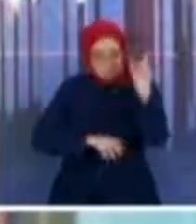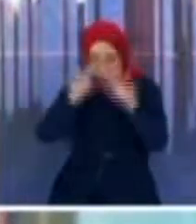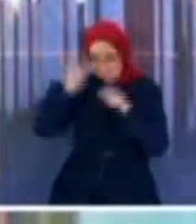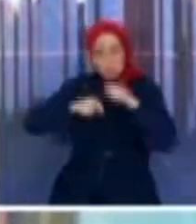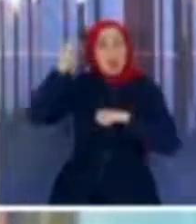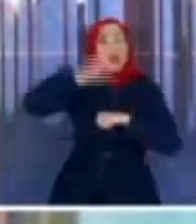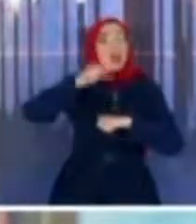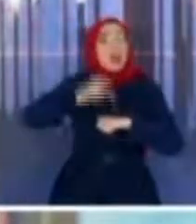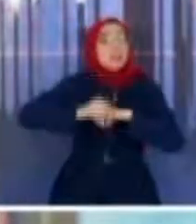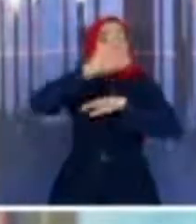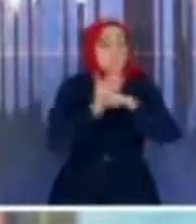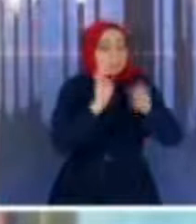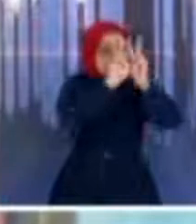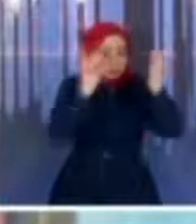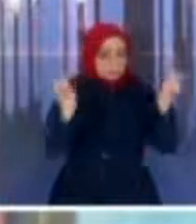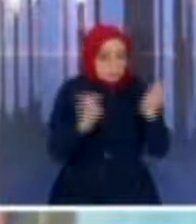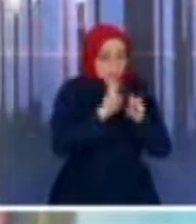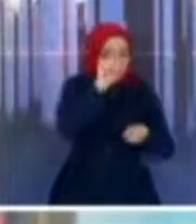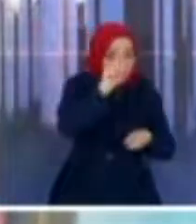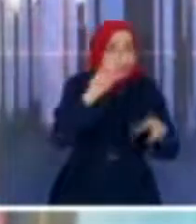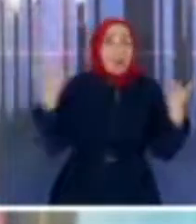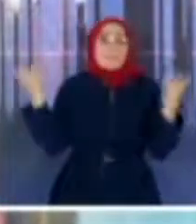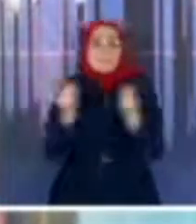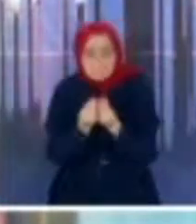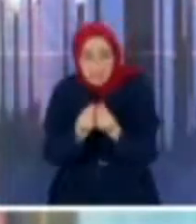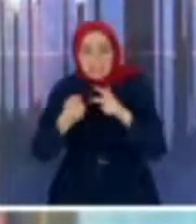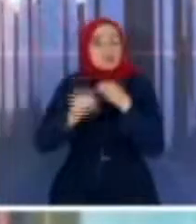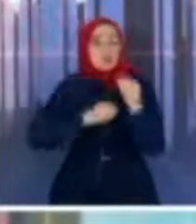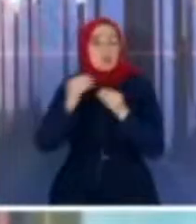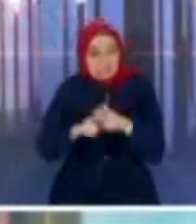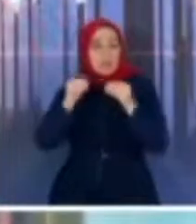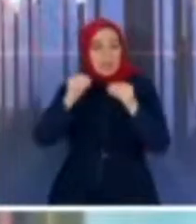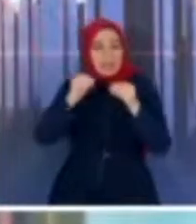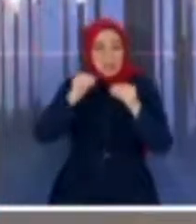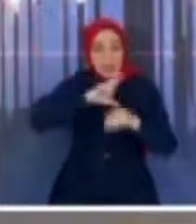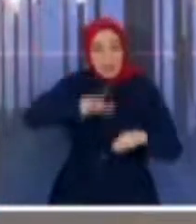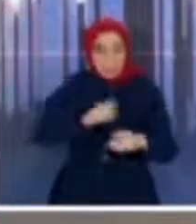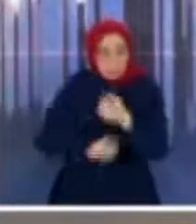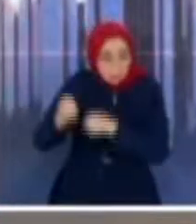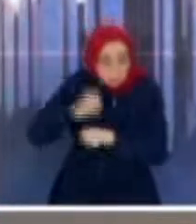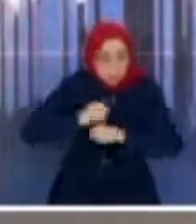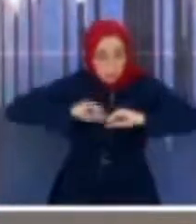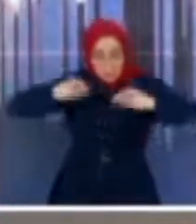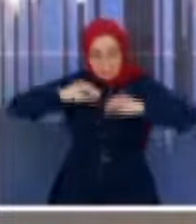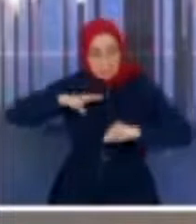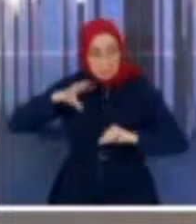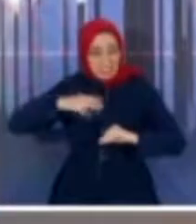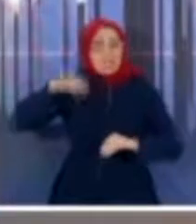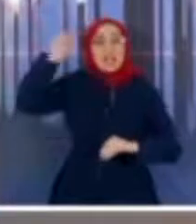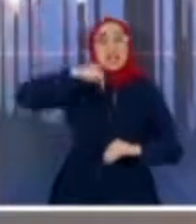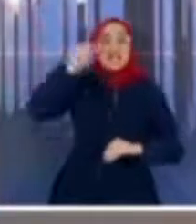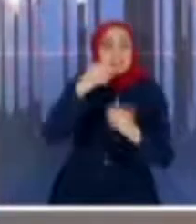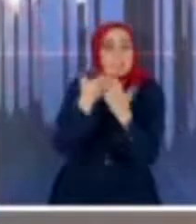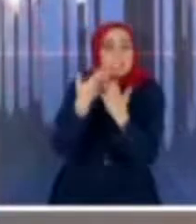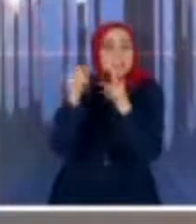متاع الإسعافات الأولية، لا تاكسي لحانوت، لا تقري في مدرسة، لا تخدم